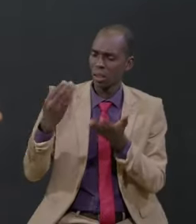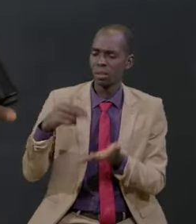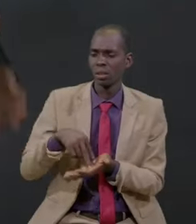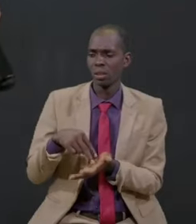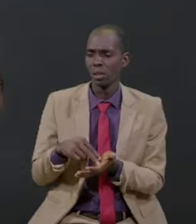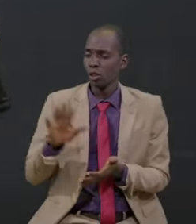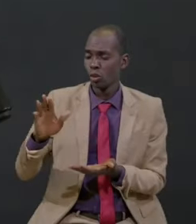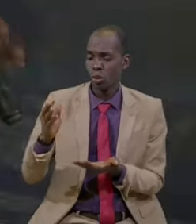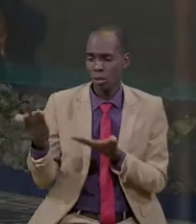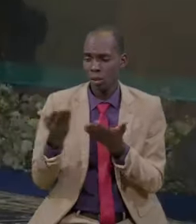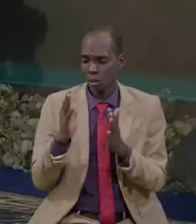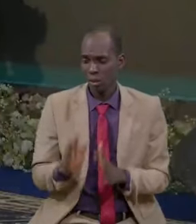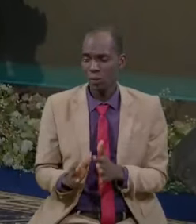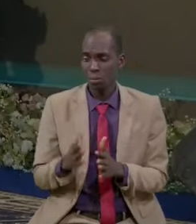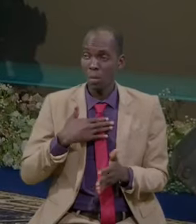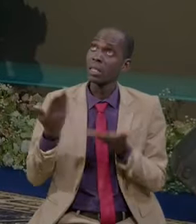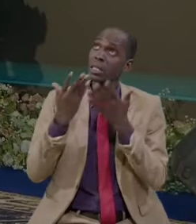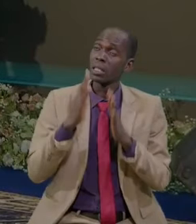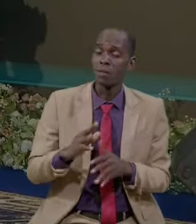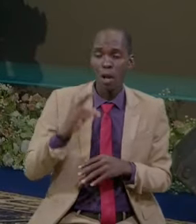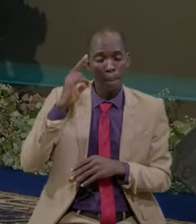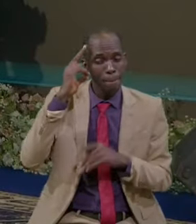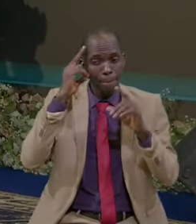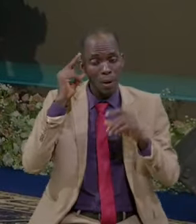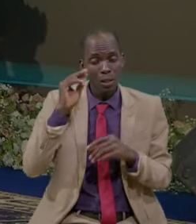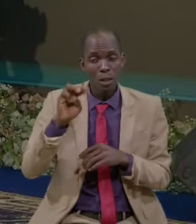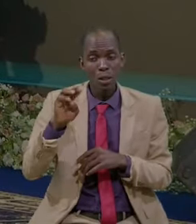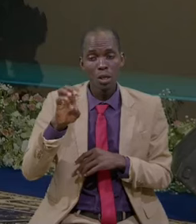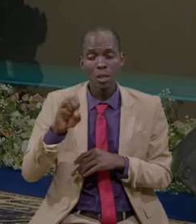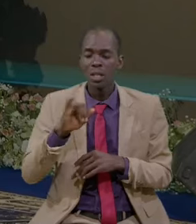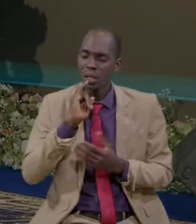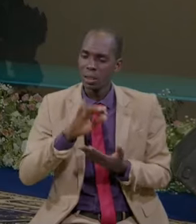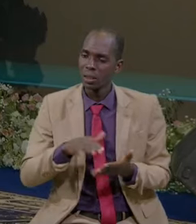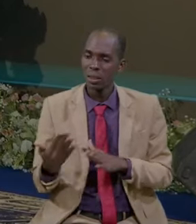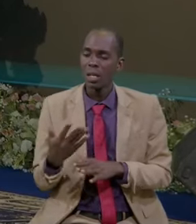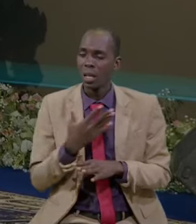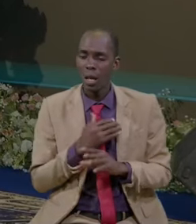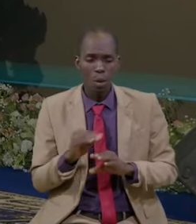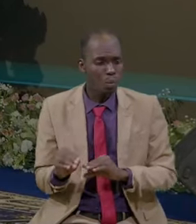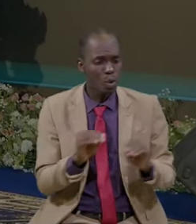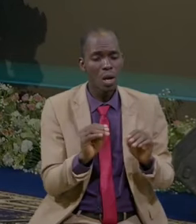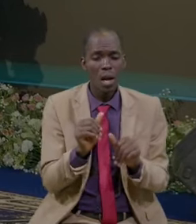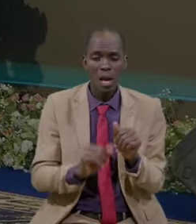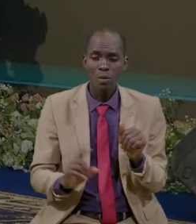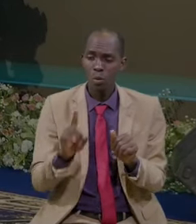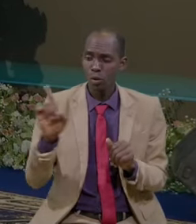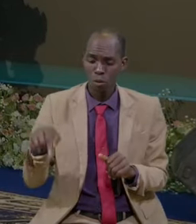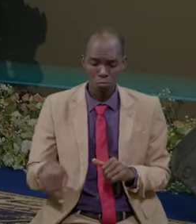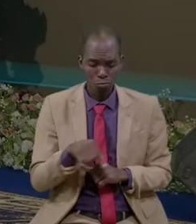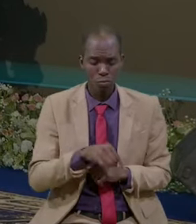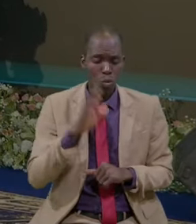Alors marche devant ce peuple. Tout lieu que foulera la plante de tes pieds, je te le donne en possession.